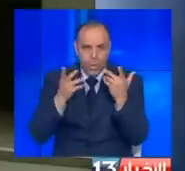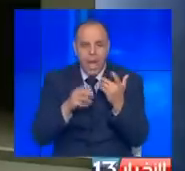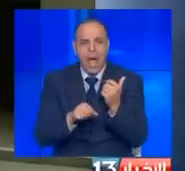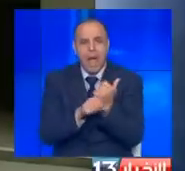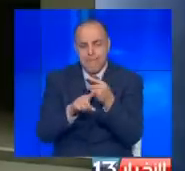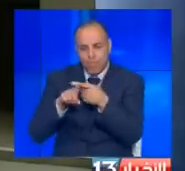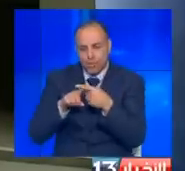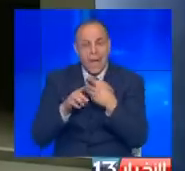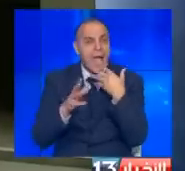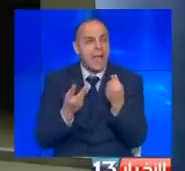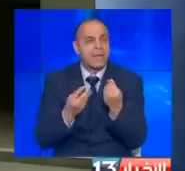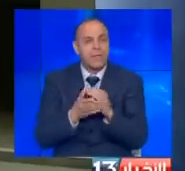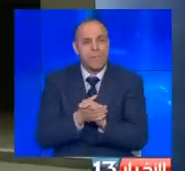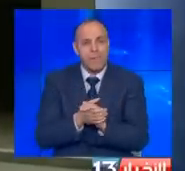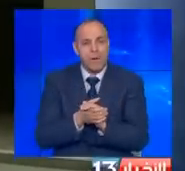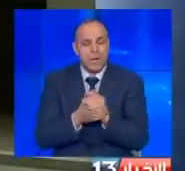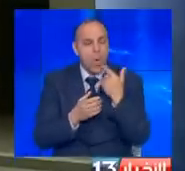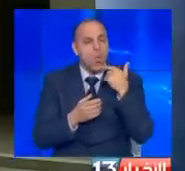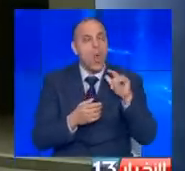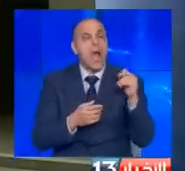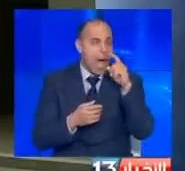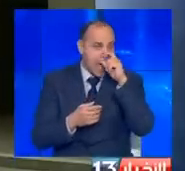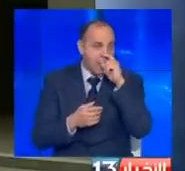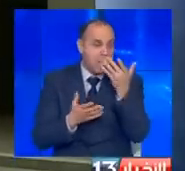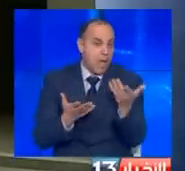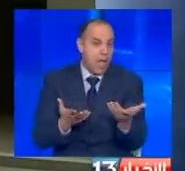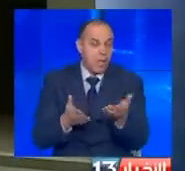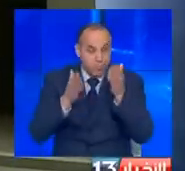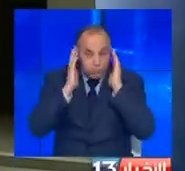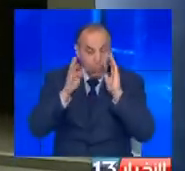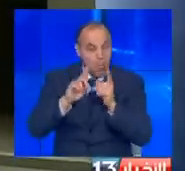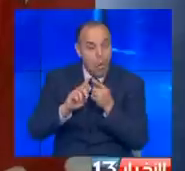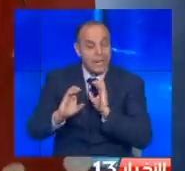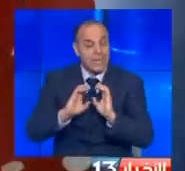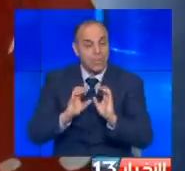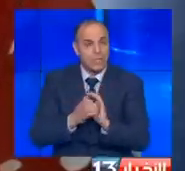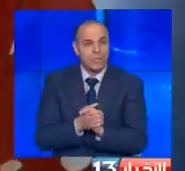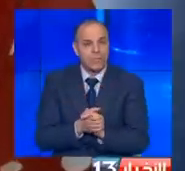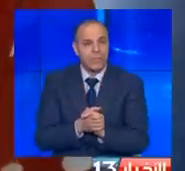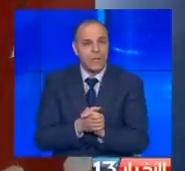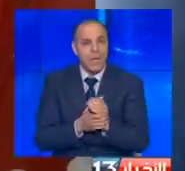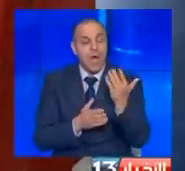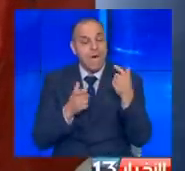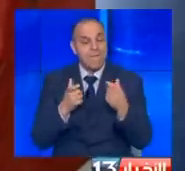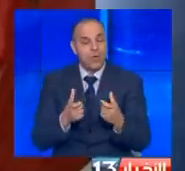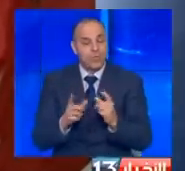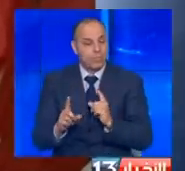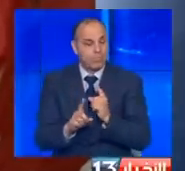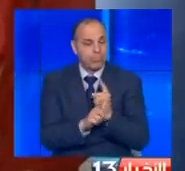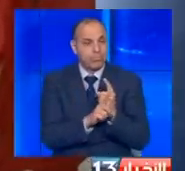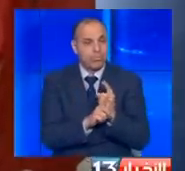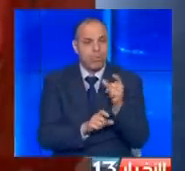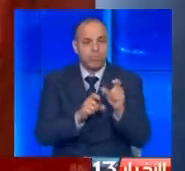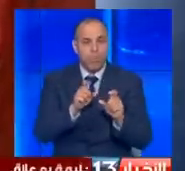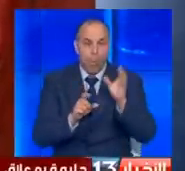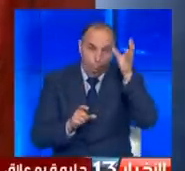المشترك خصوصا من حيث ال اللغه العربيه باعتبارها الركيزه الاساسيه للتواصل اه كانت فرصه ل التقيه بسلام من